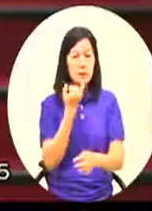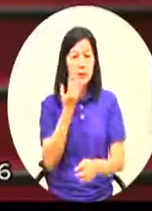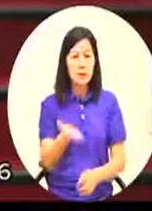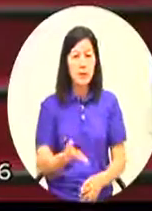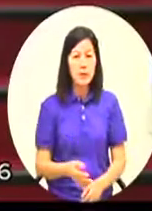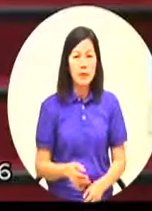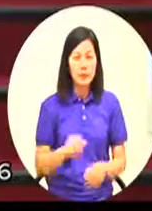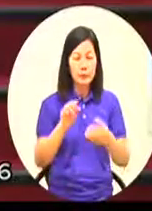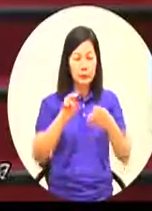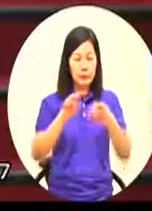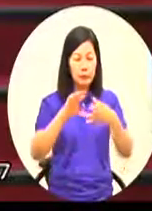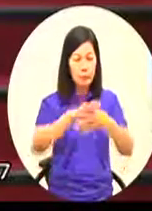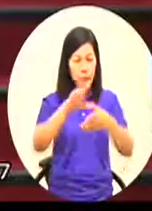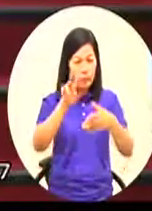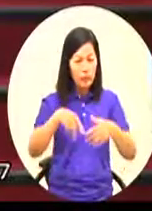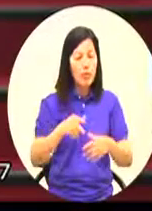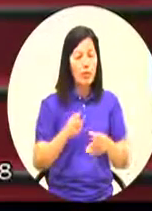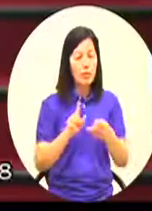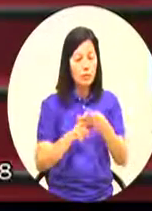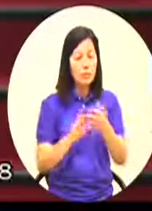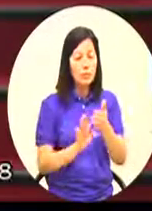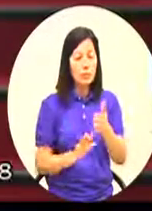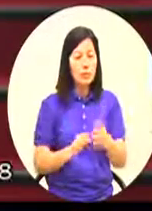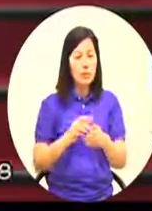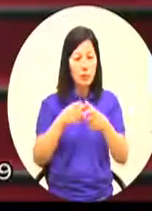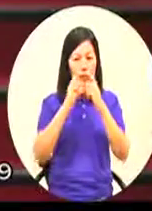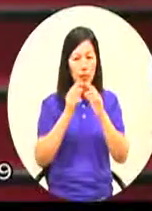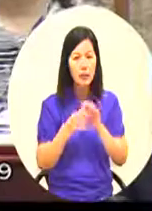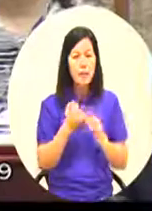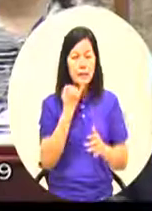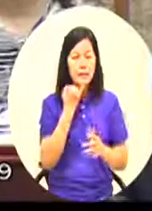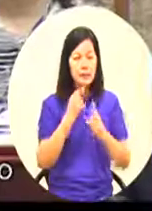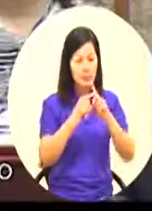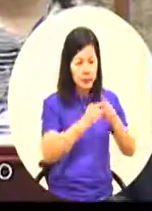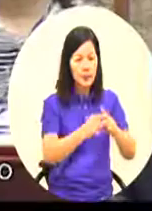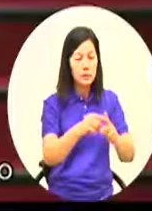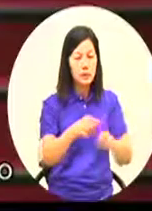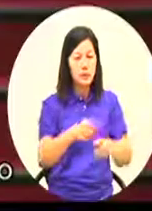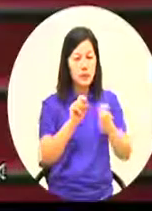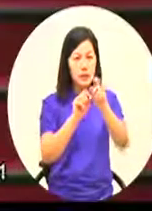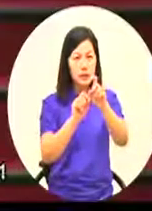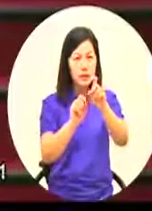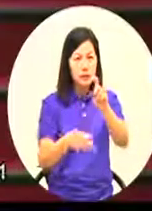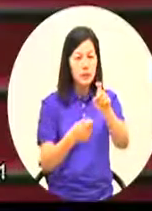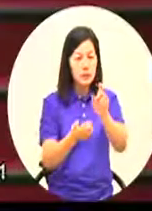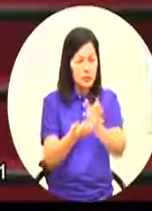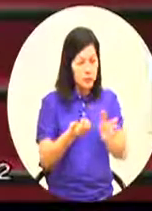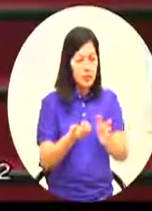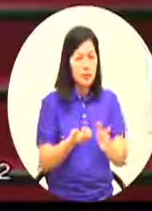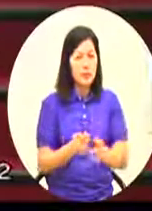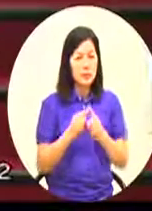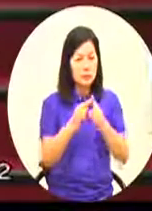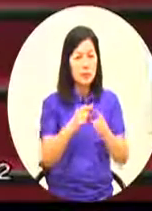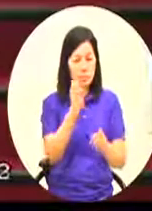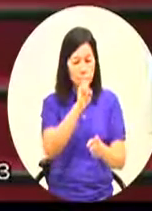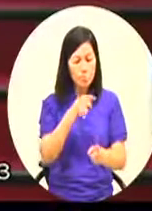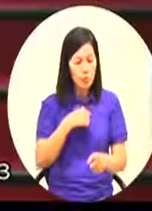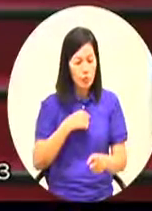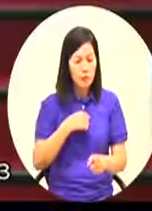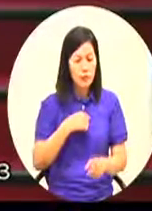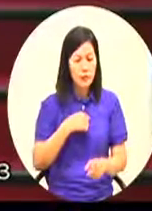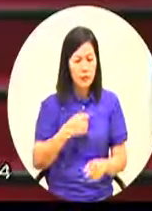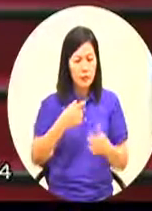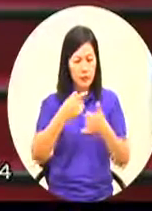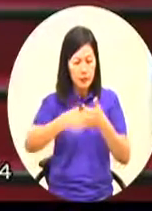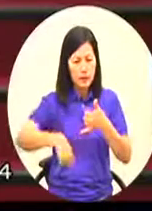回答。 好，我们可以来现场看一下。 十月以前了哈，那我会亲自驾驶，